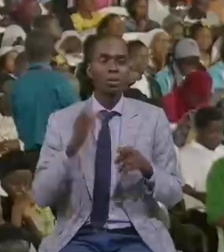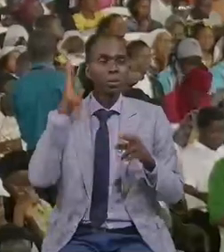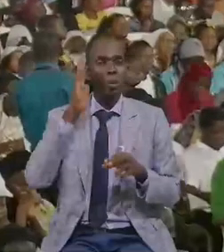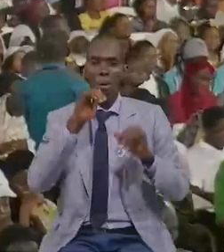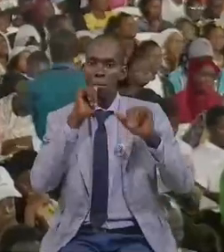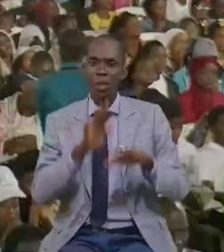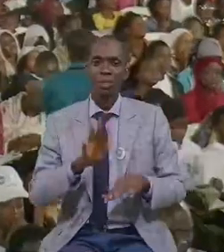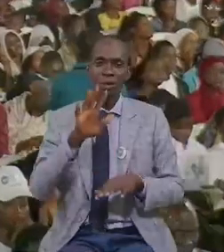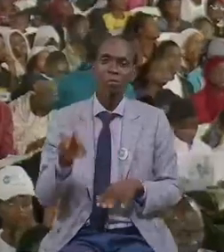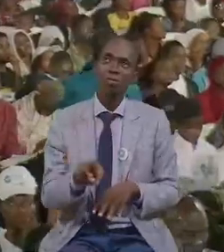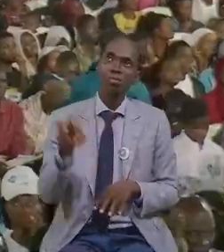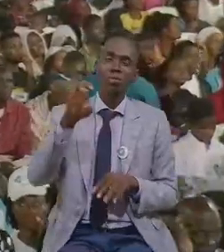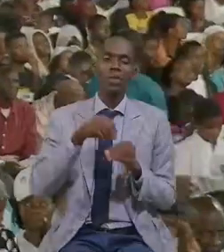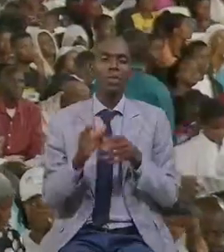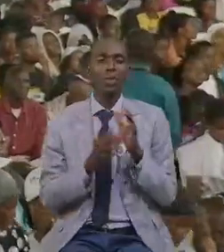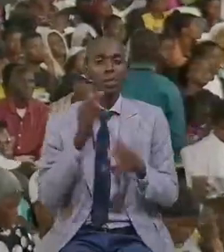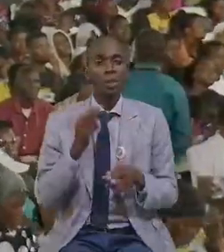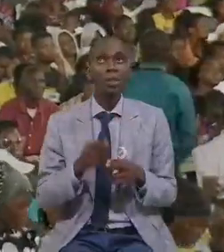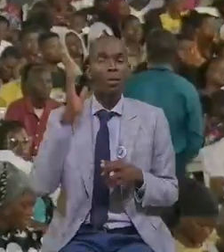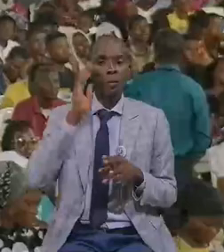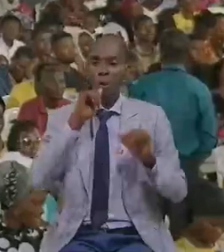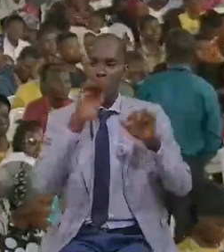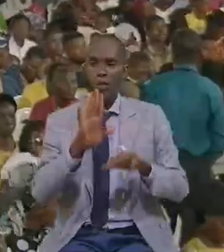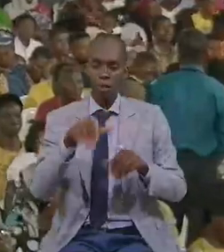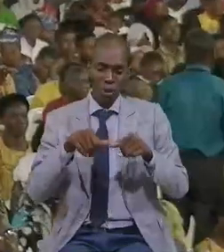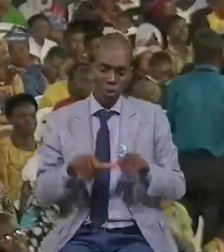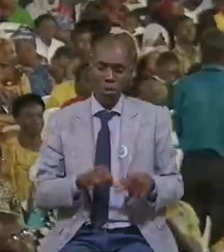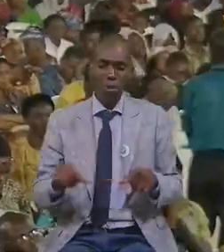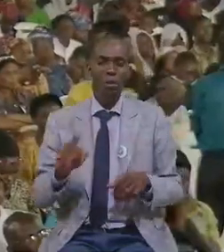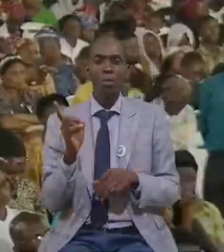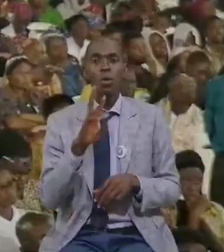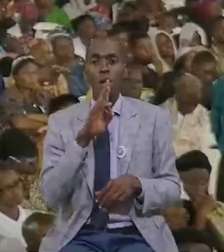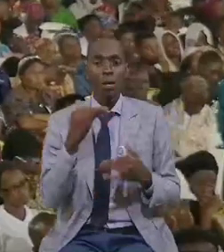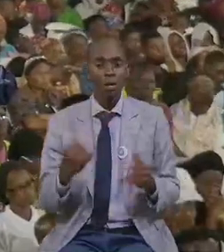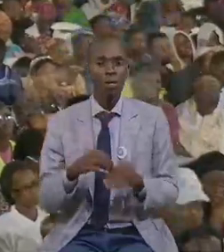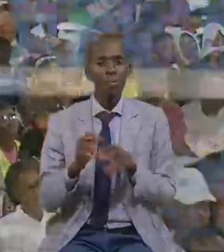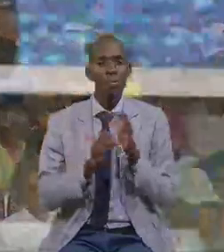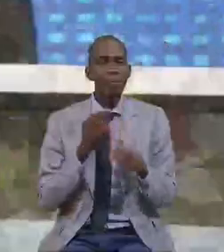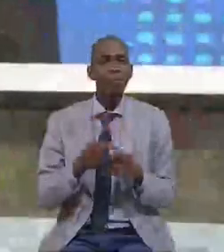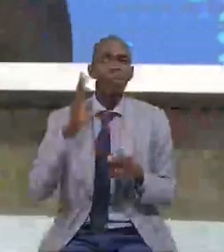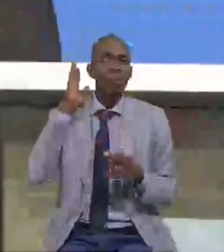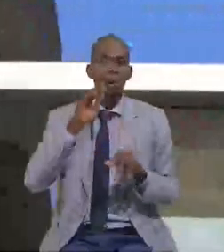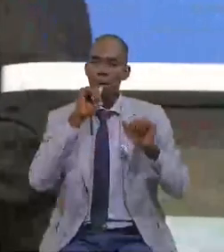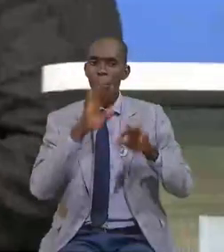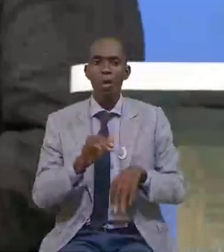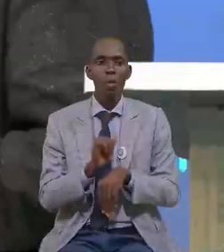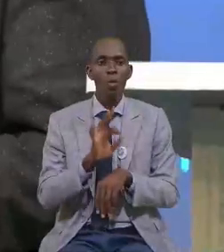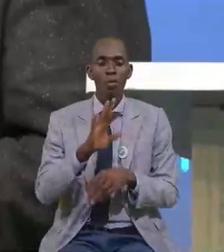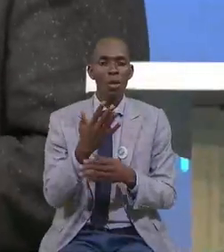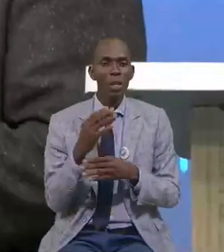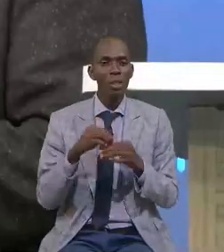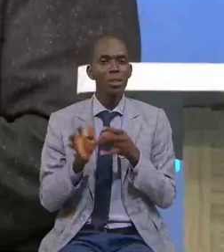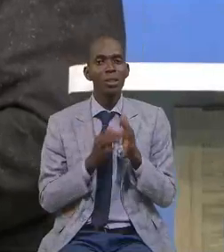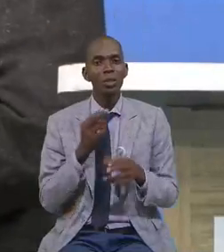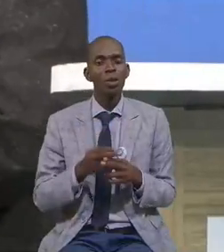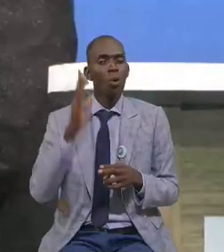bénira votre voyage. Il bénira votre demeure là où vous êtes. Il bénira l'œuvre de votre main.